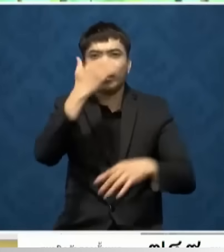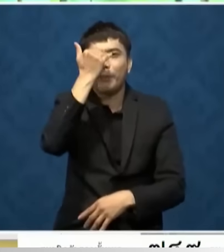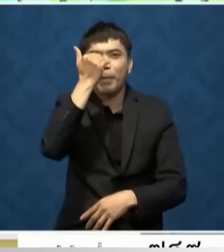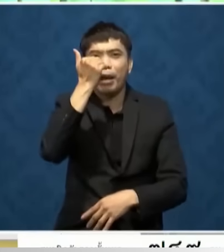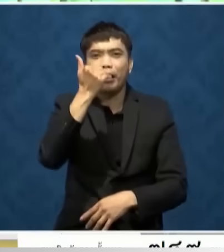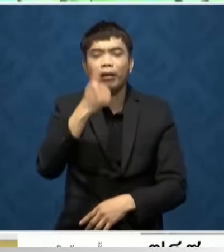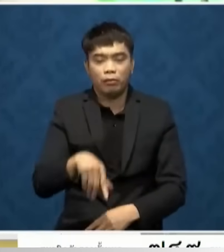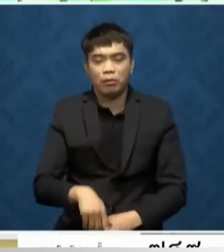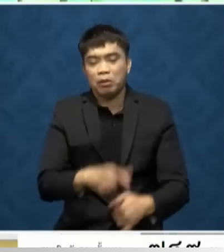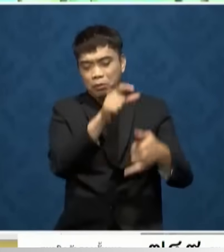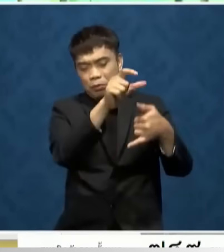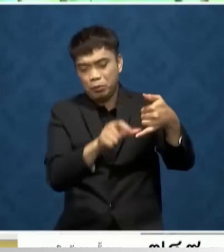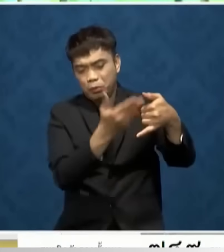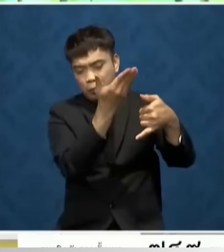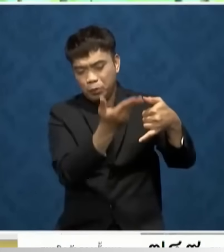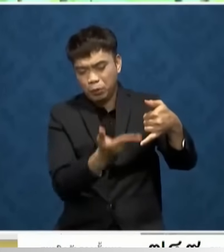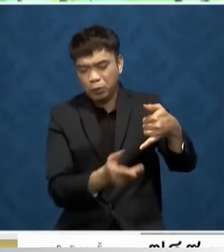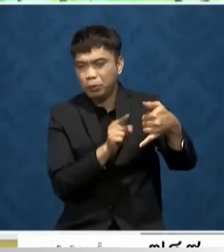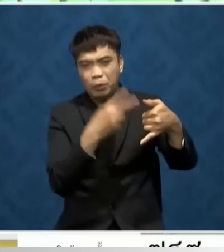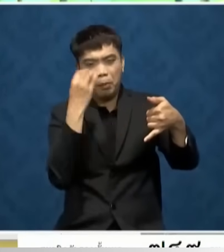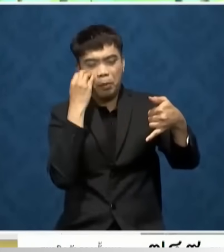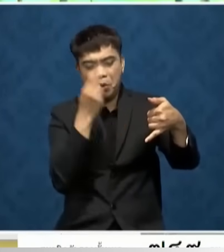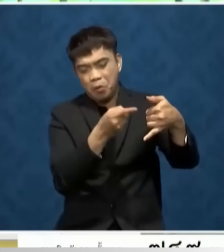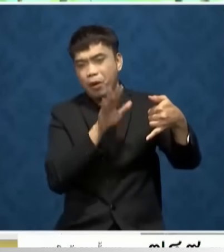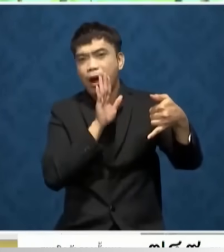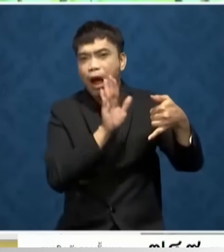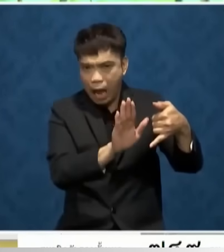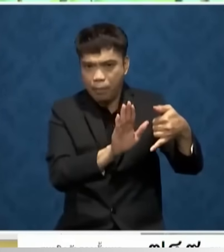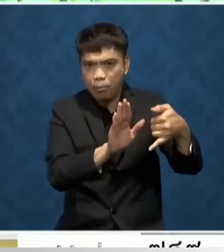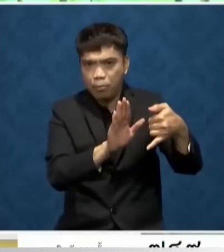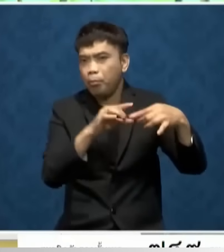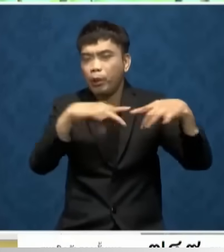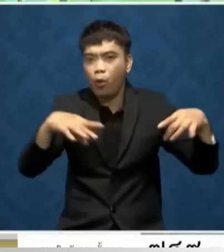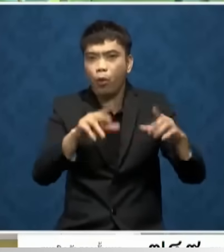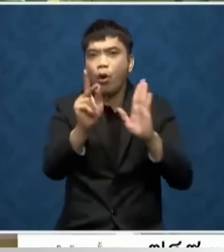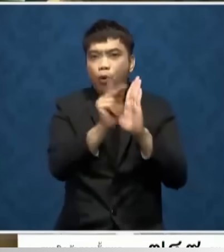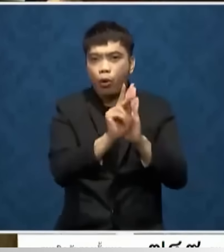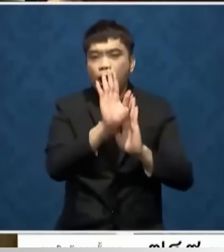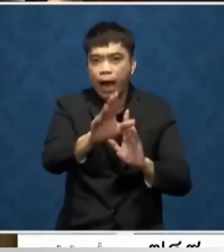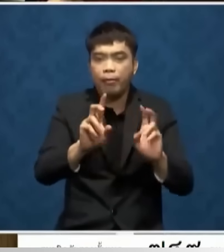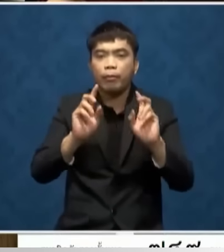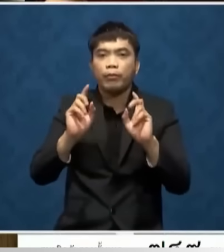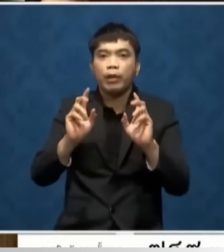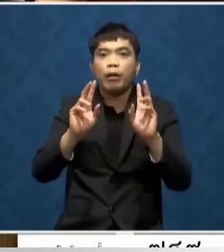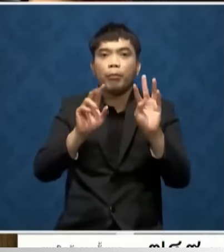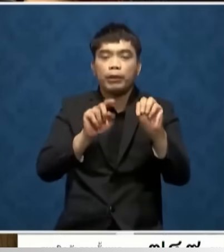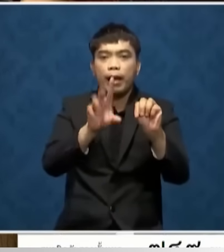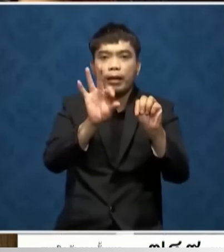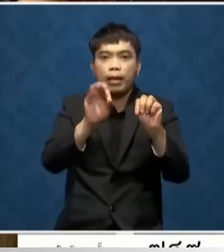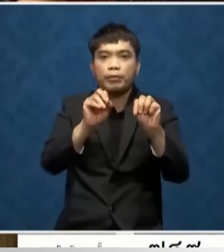ป็นบุคคลที่ต้องห้ามหรือมีคุณสมบัติต้องห้ามตาม98วงเล็บ3